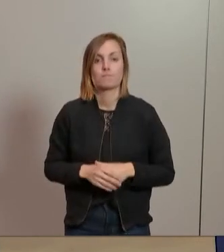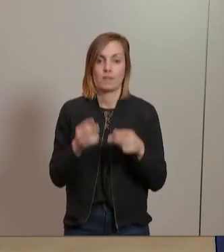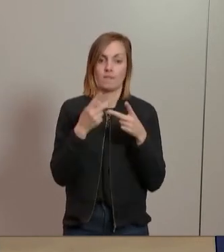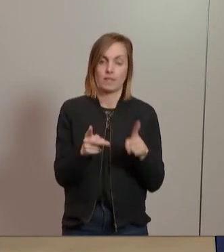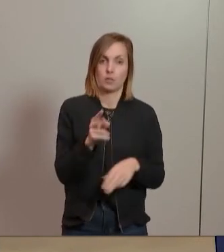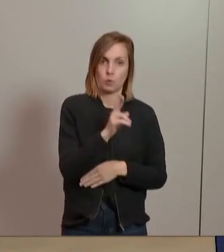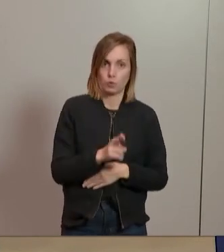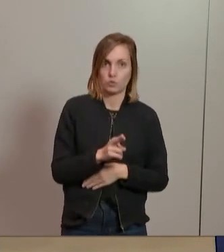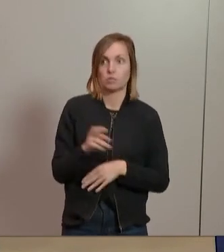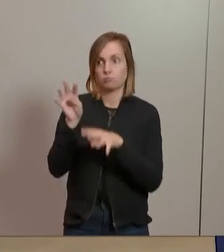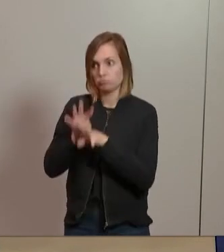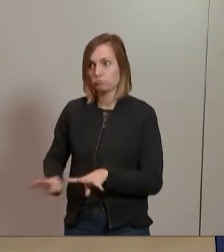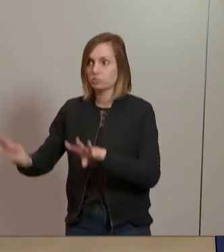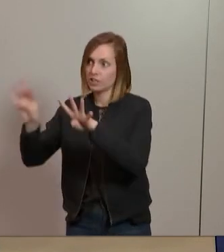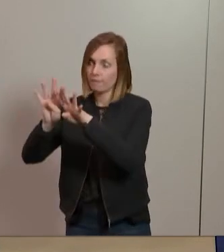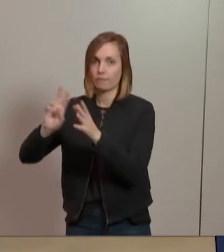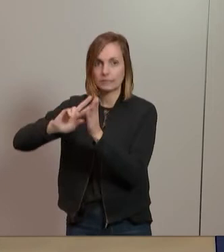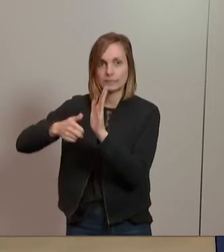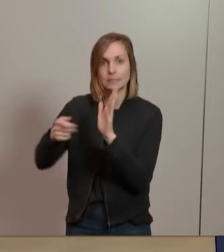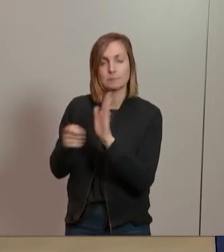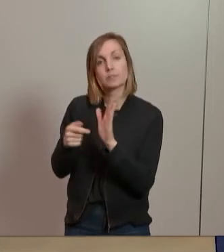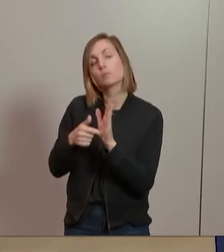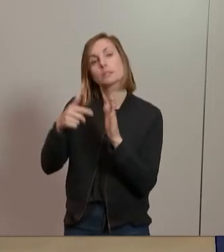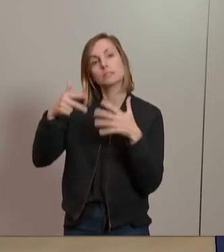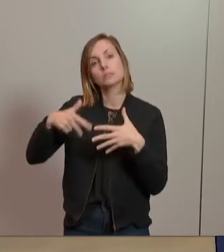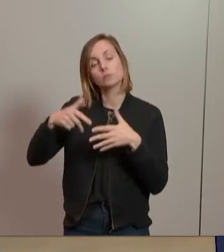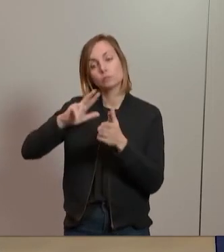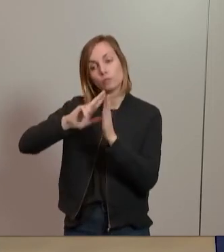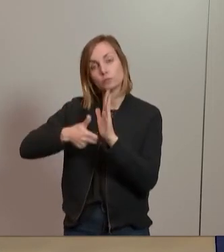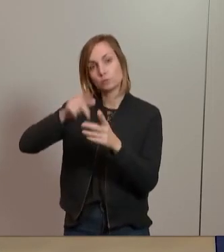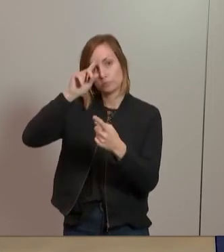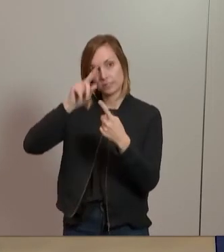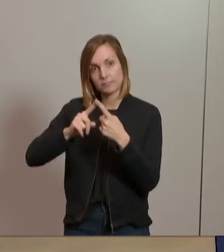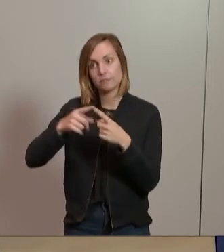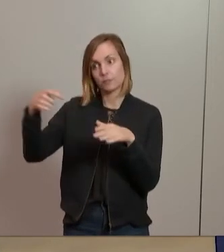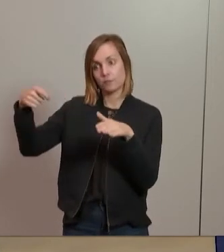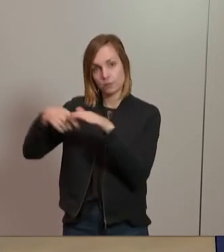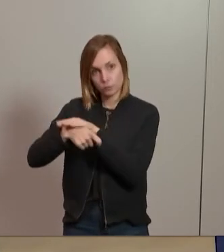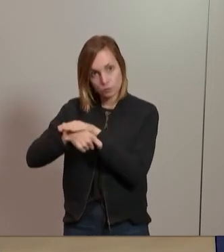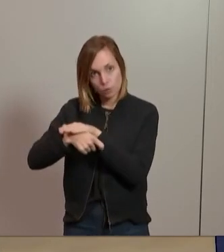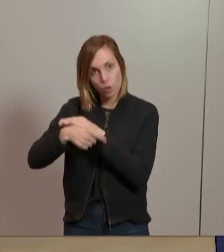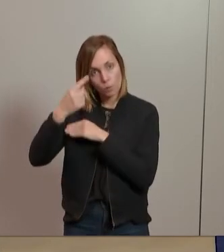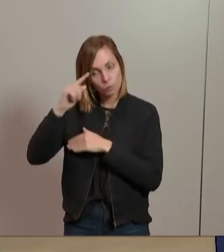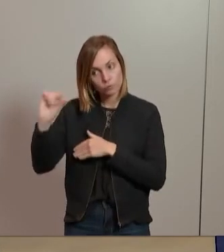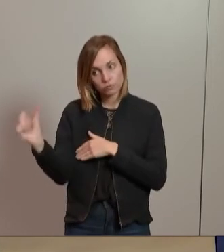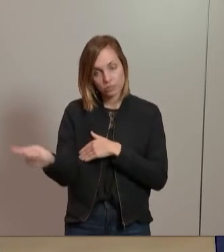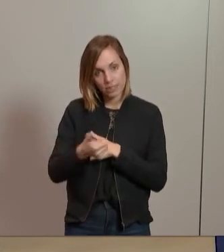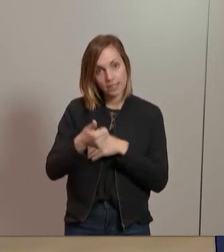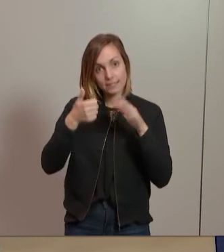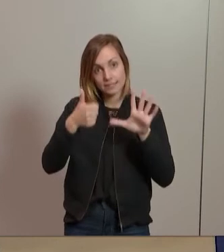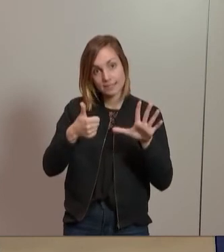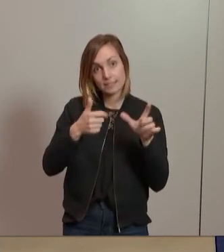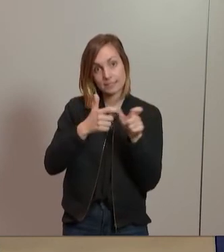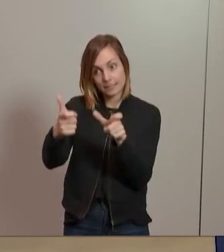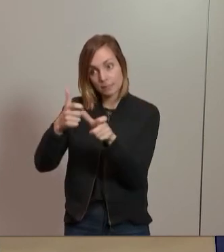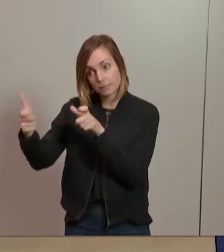a signé avec la Caisse d'allocation familiale en 2018 une convention d'objectifs et de financement pour chacun des 6 établissements